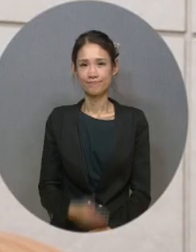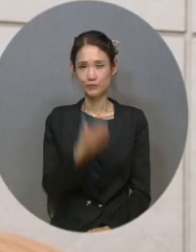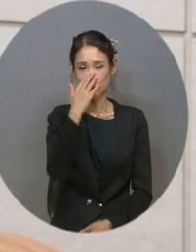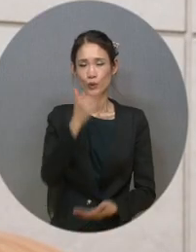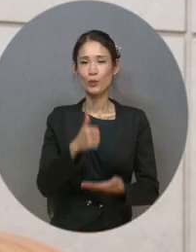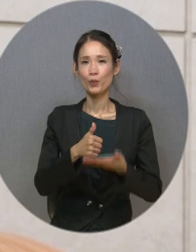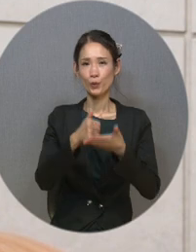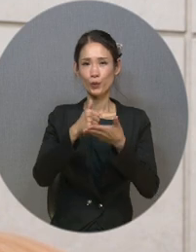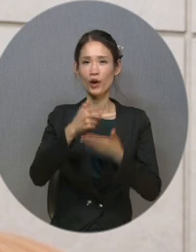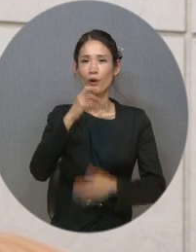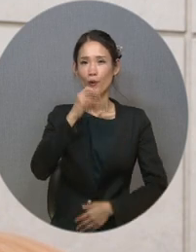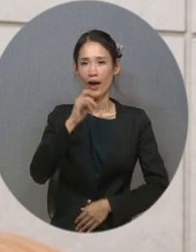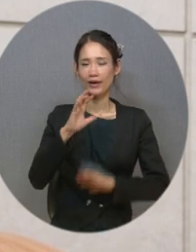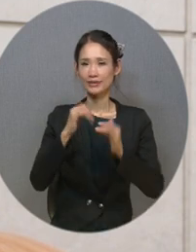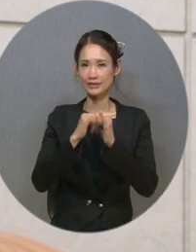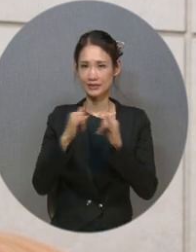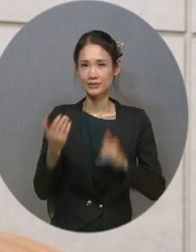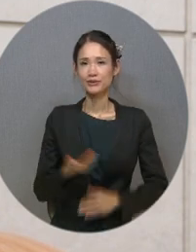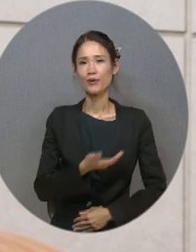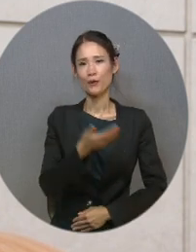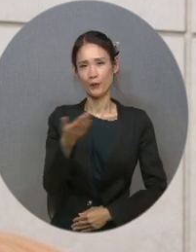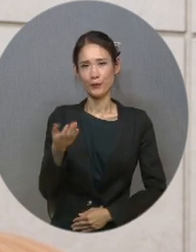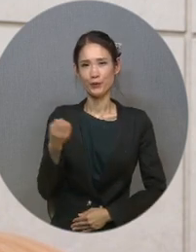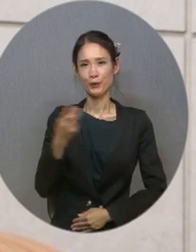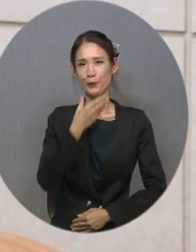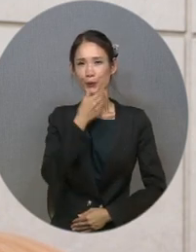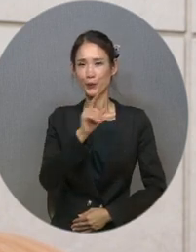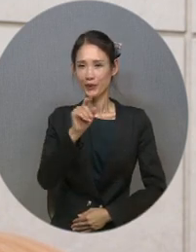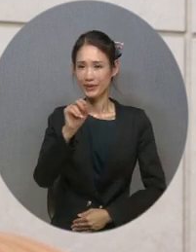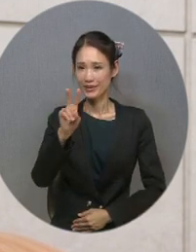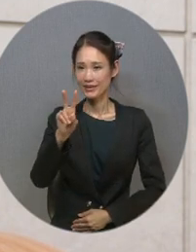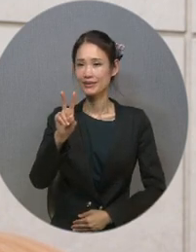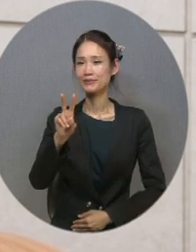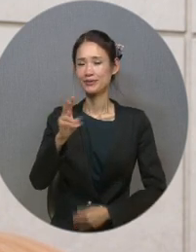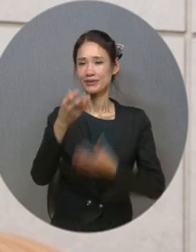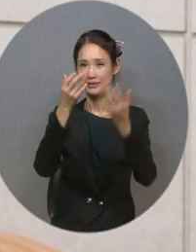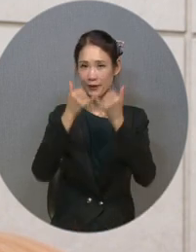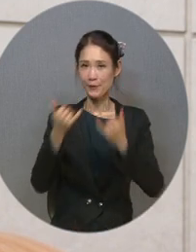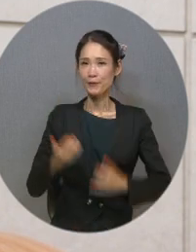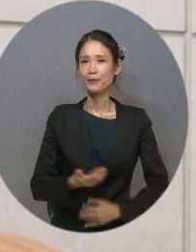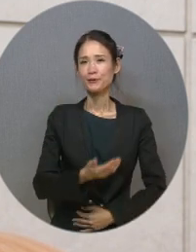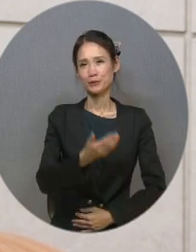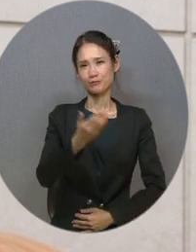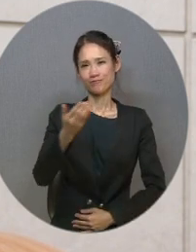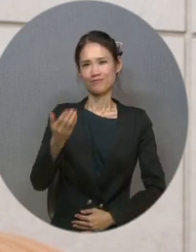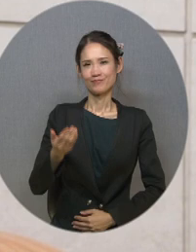존경하는 광양 시민 여러분 그리고 복지TV 시청자 여러분